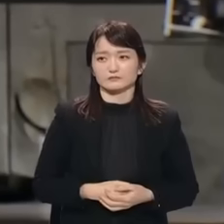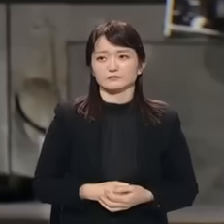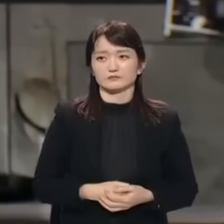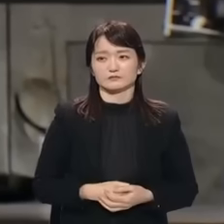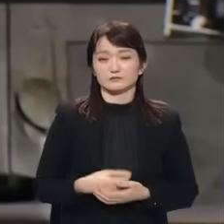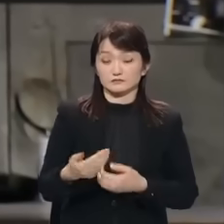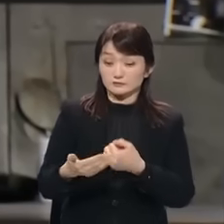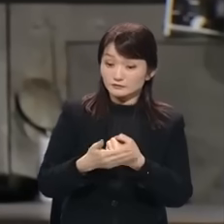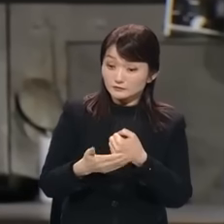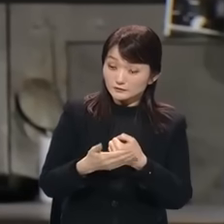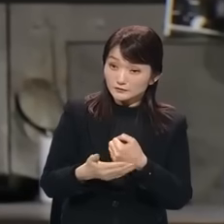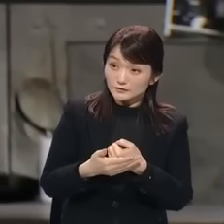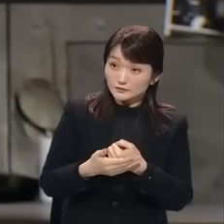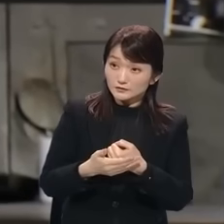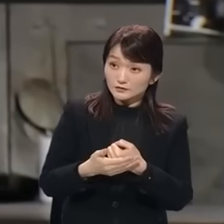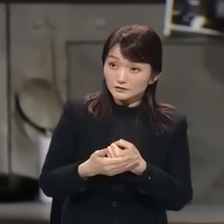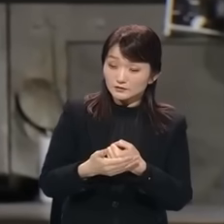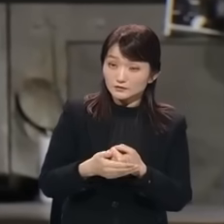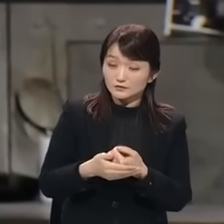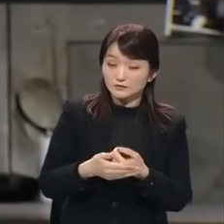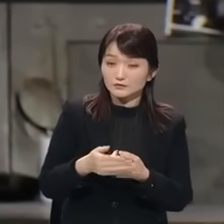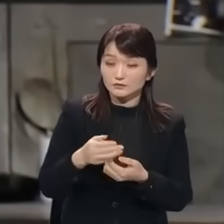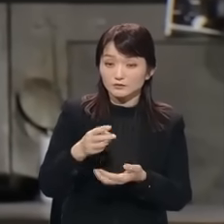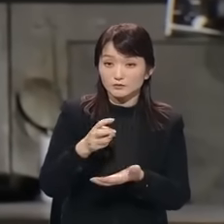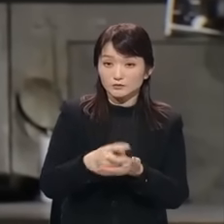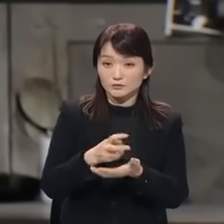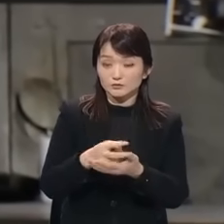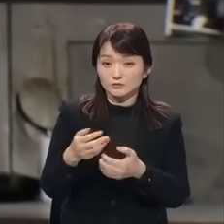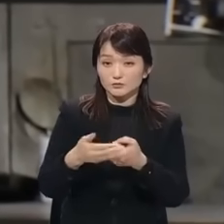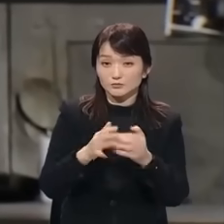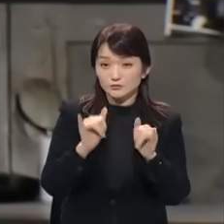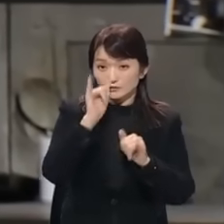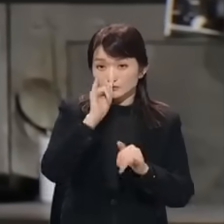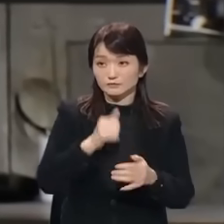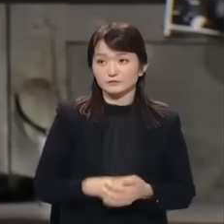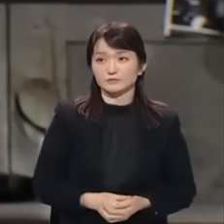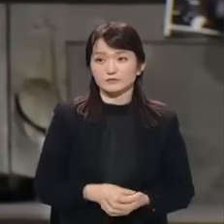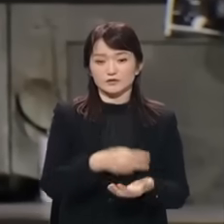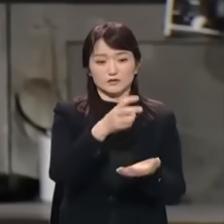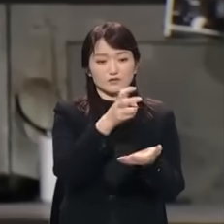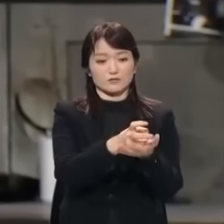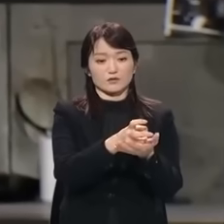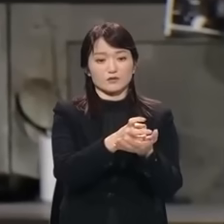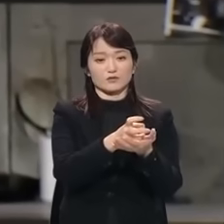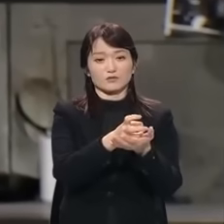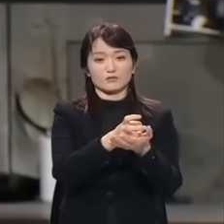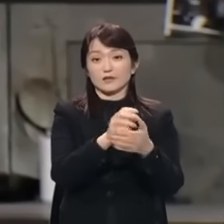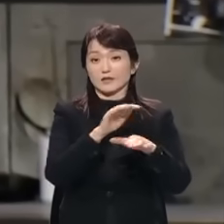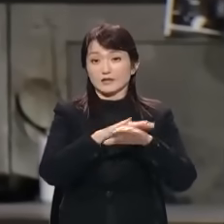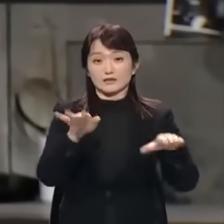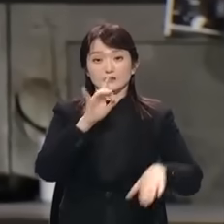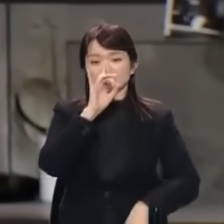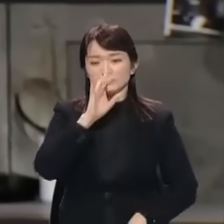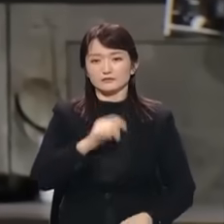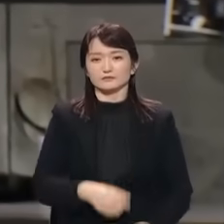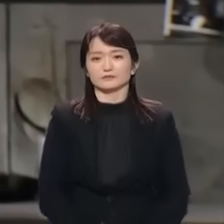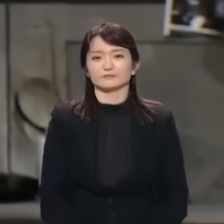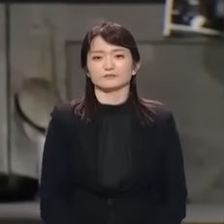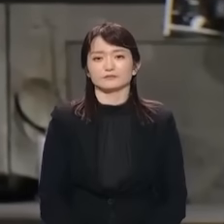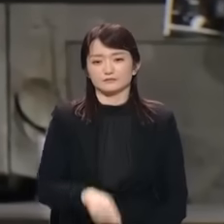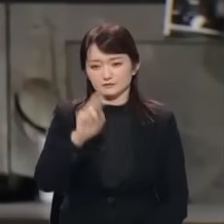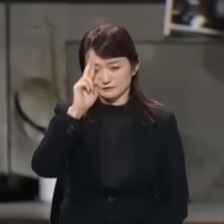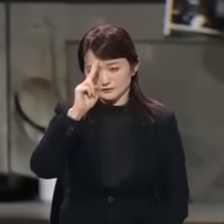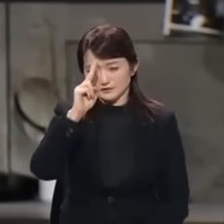도움 받을 수 있는 법적 제도 장치도 있거든요 왜이 말씀 드리냐면 이거는 분명히 번만으로 해결될 수 있는 상황은 아닙니다 박수장 님 잘 설명하신